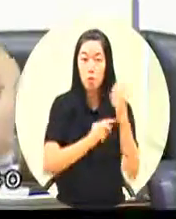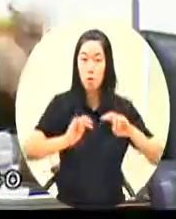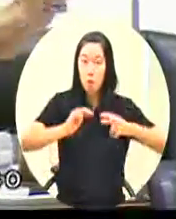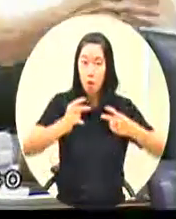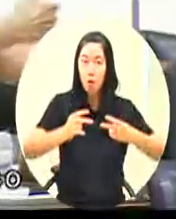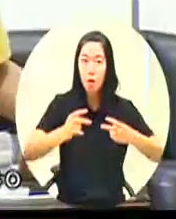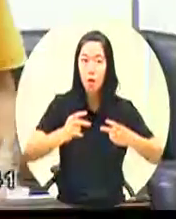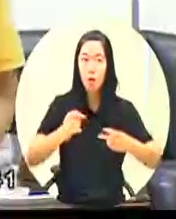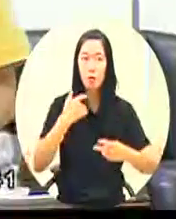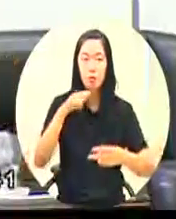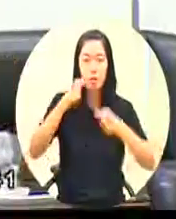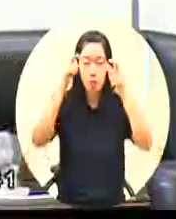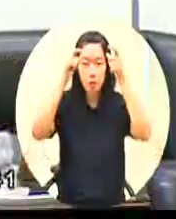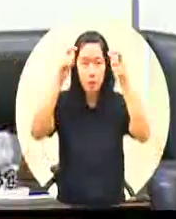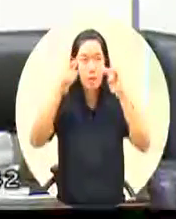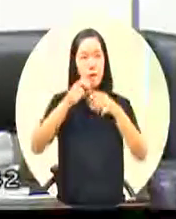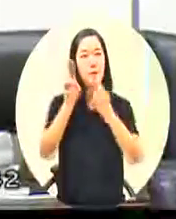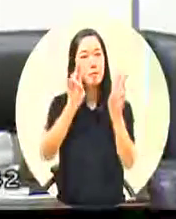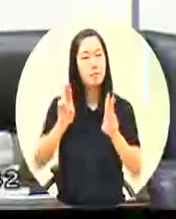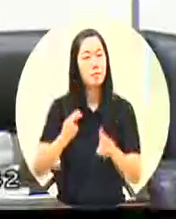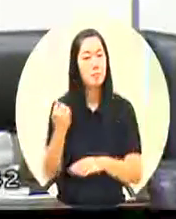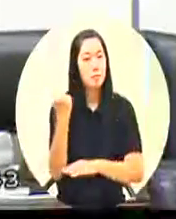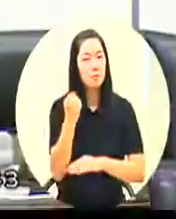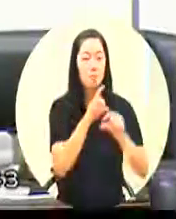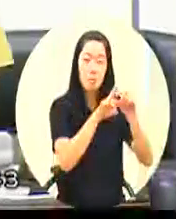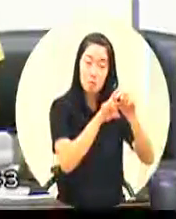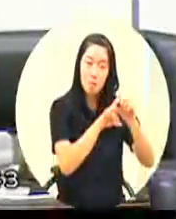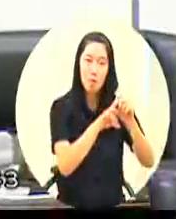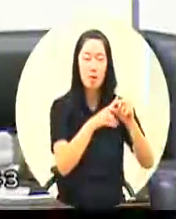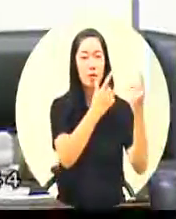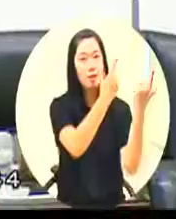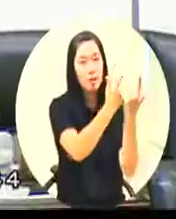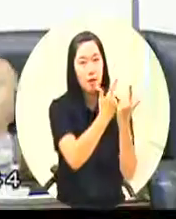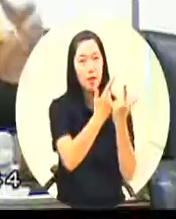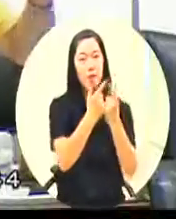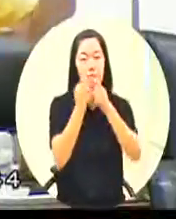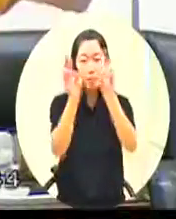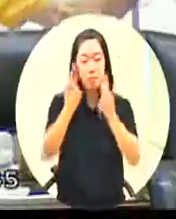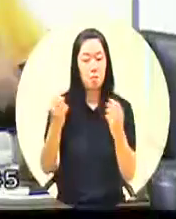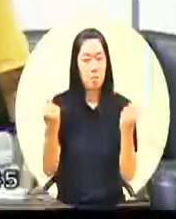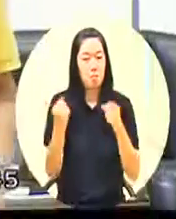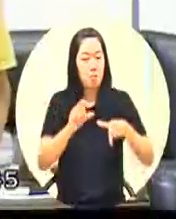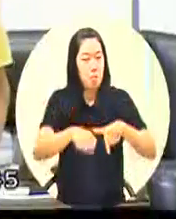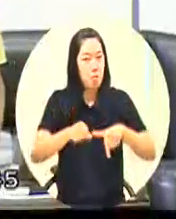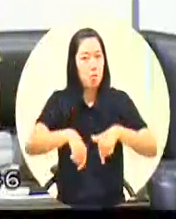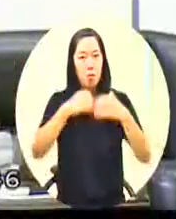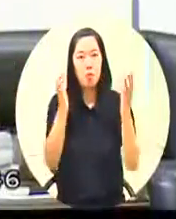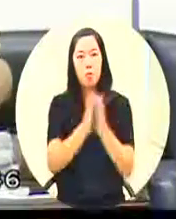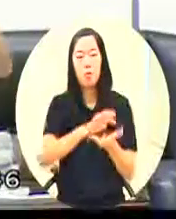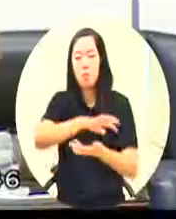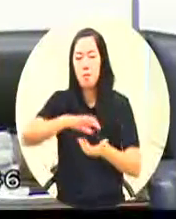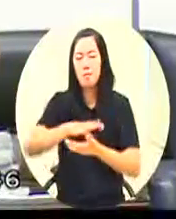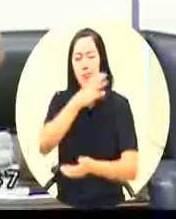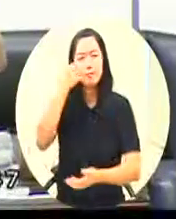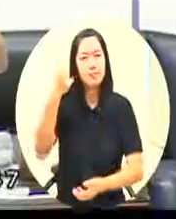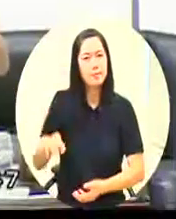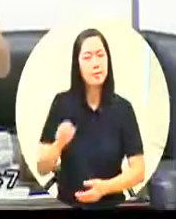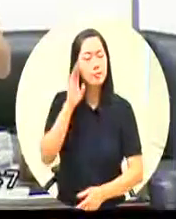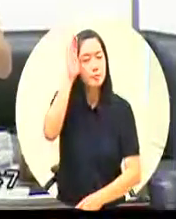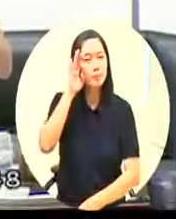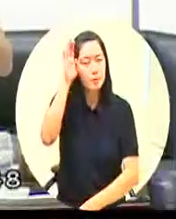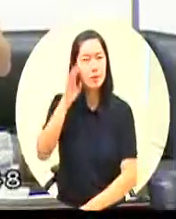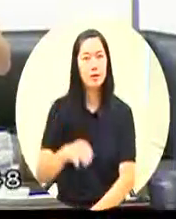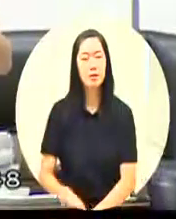公司，我是高雄电力公司，我台中电力公司，台北电力公司，专拨马给外国起错，点给还好是总